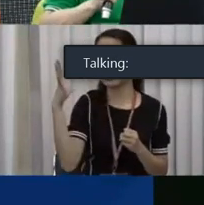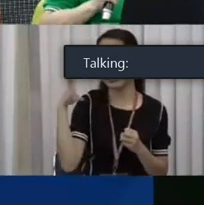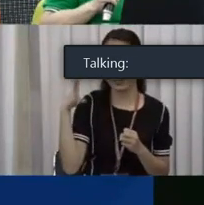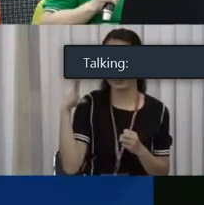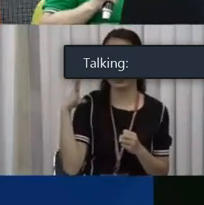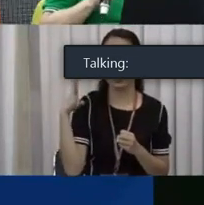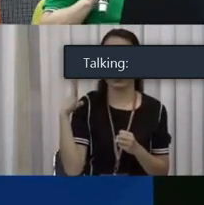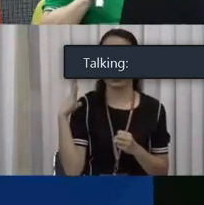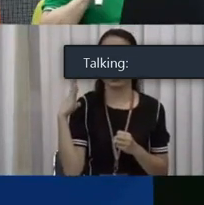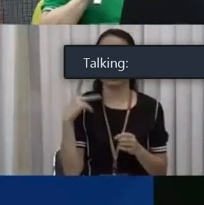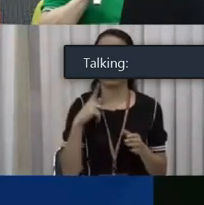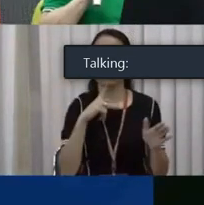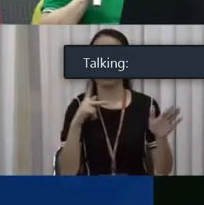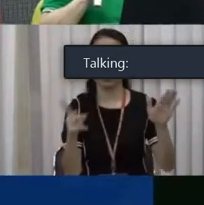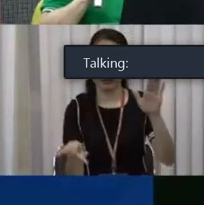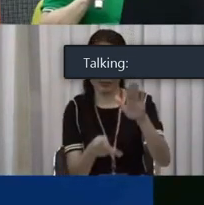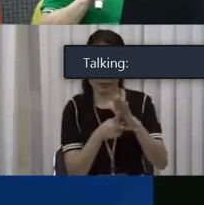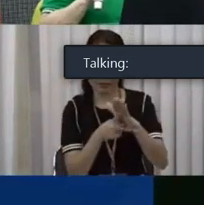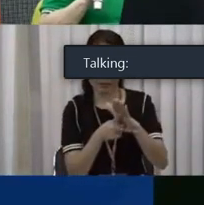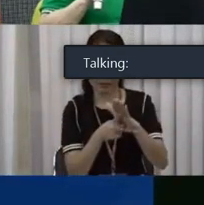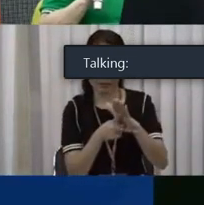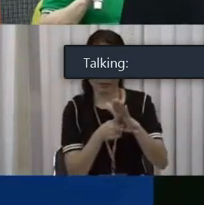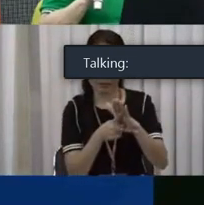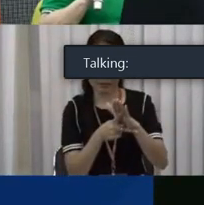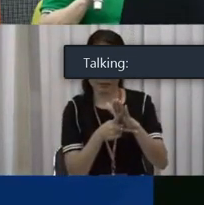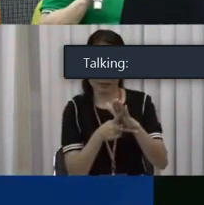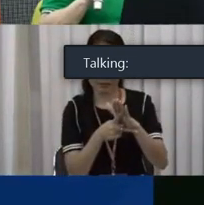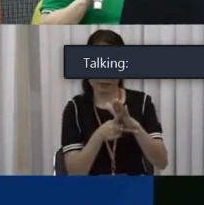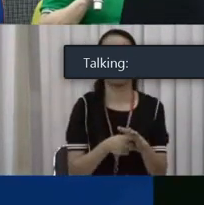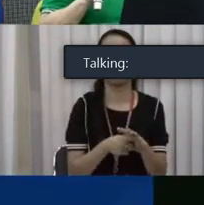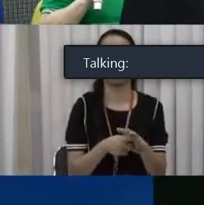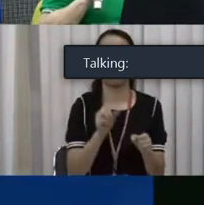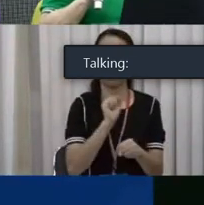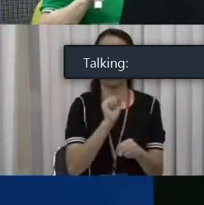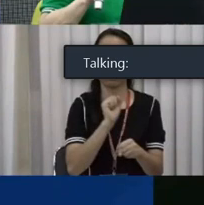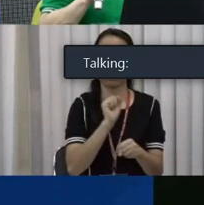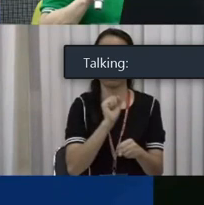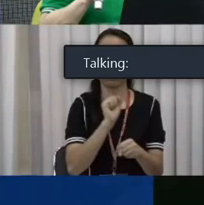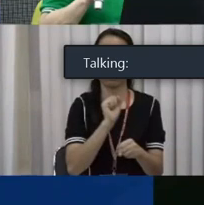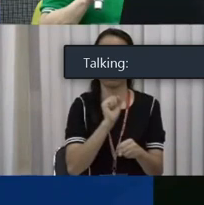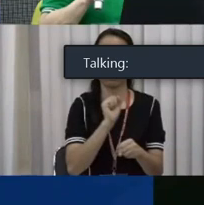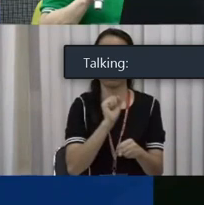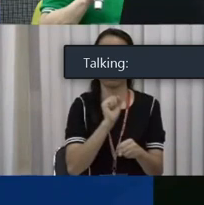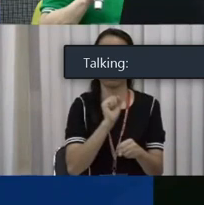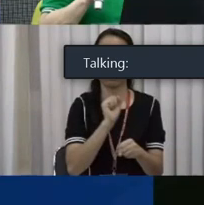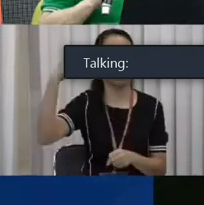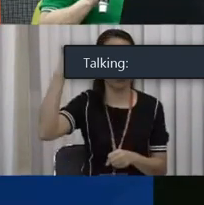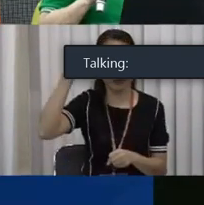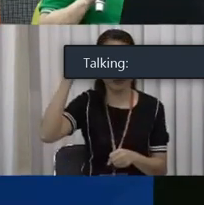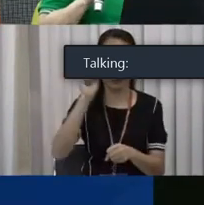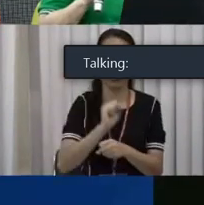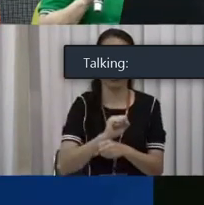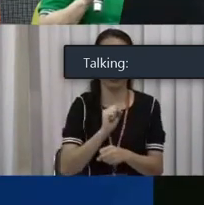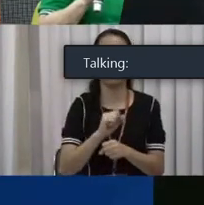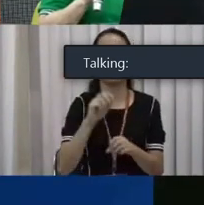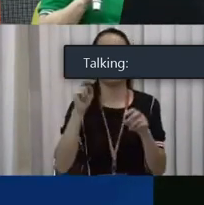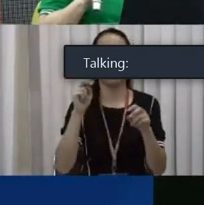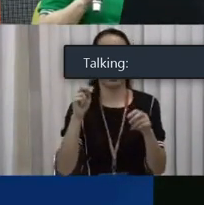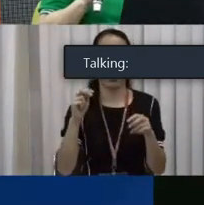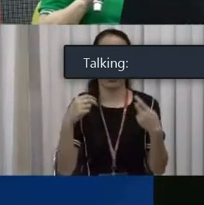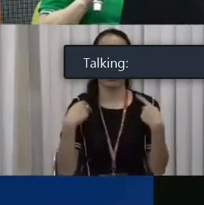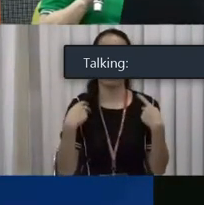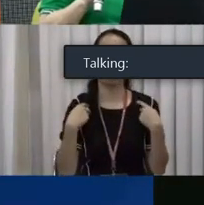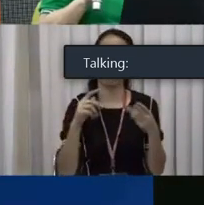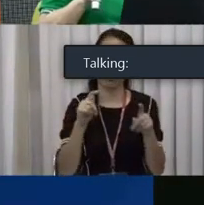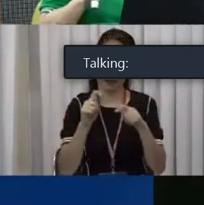pwede mo mo-take good o kamong tanan, pwede mo mo-take og civil service exam. Kay kaming naa sa gobyerno, mga tiguang